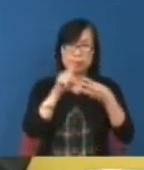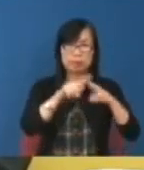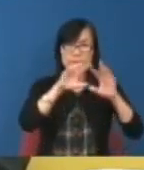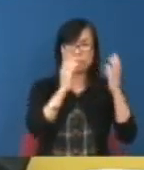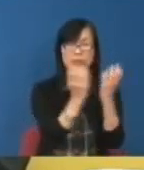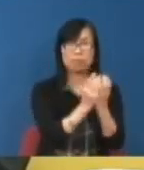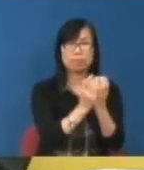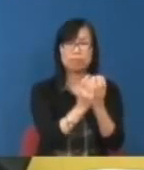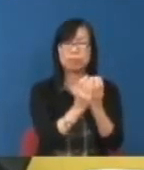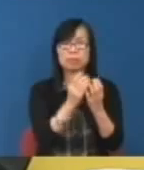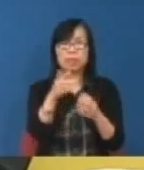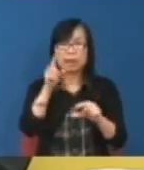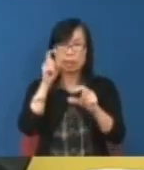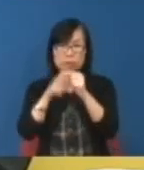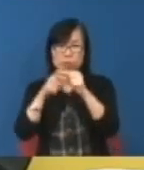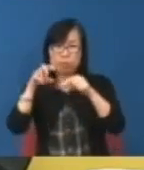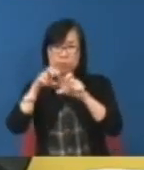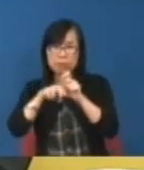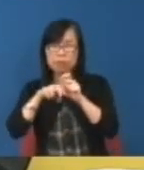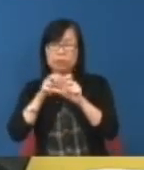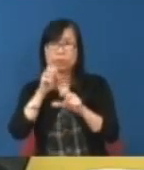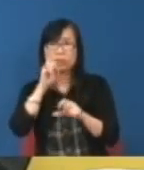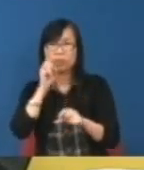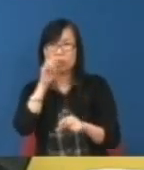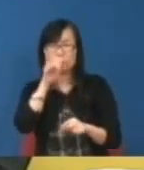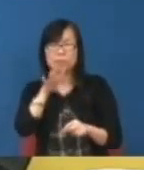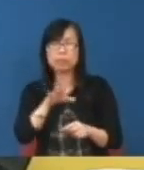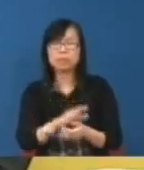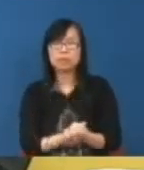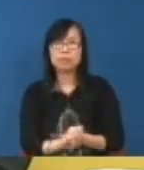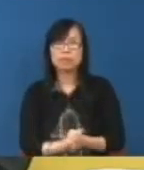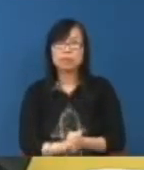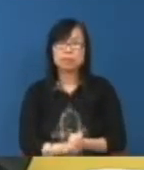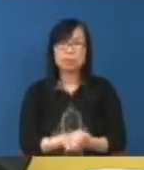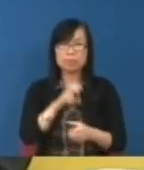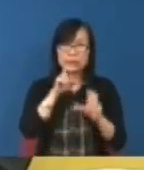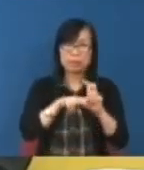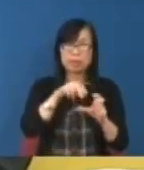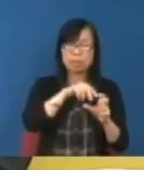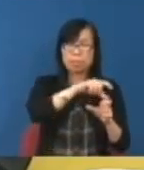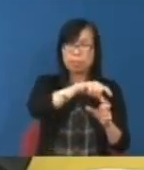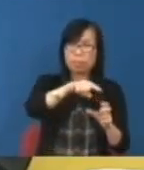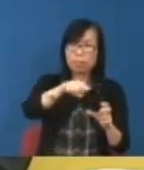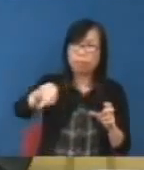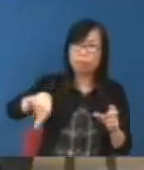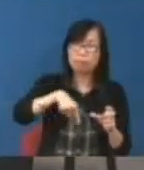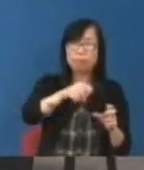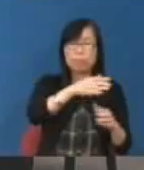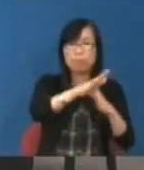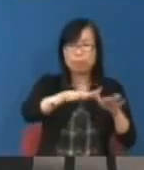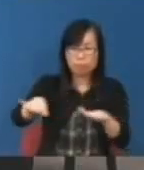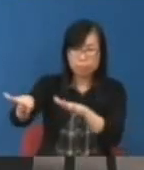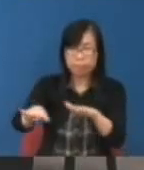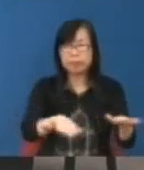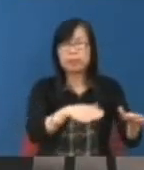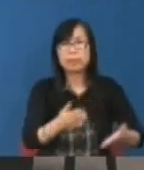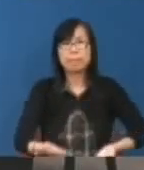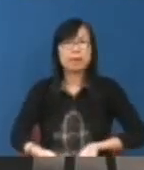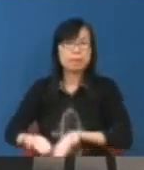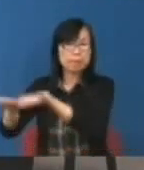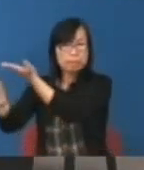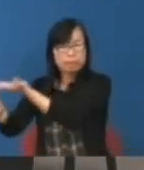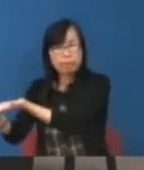民派喺中西區議會提出嚟嘅所謂。即係將西環嘅海邊咧交翻俾海濱，交翻俾民眾